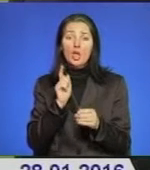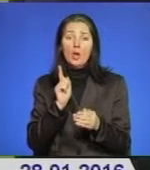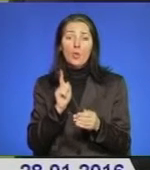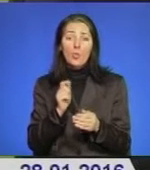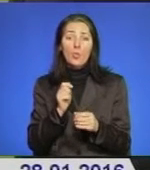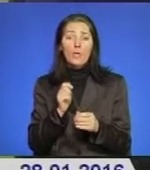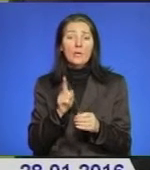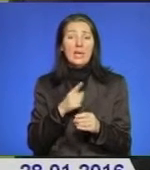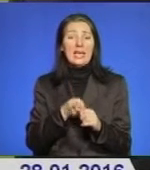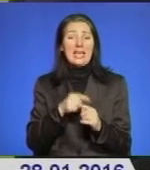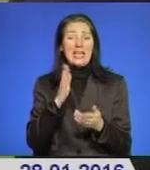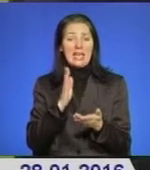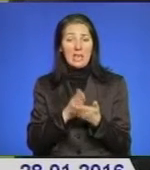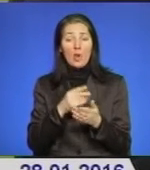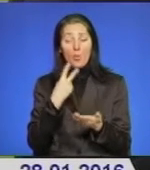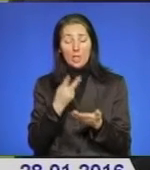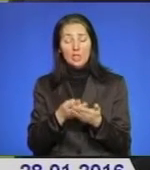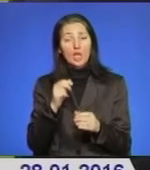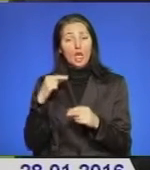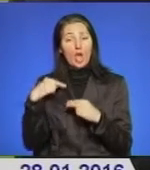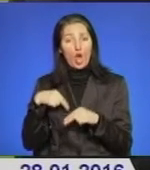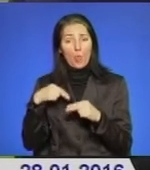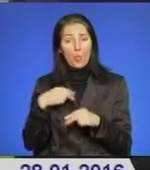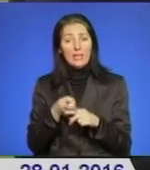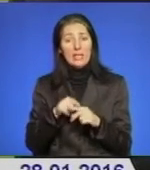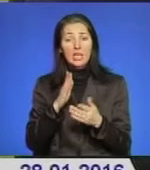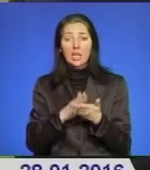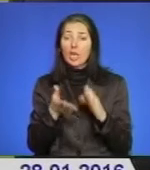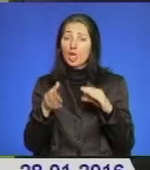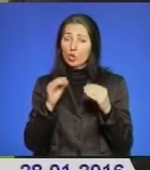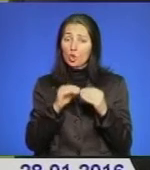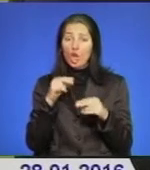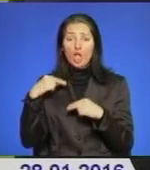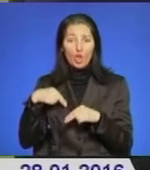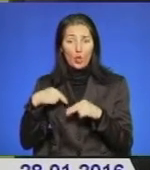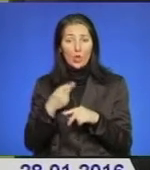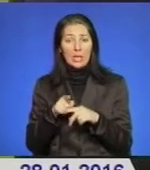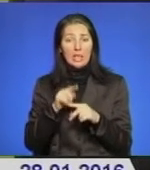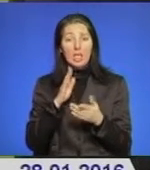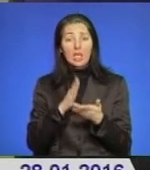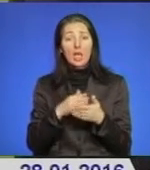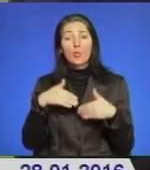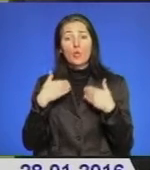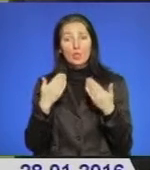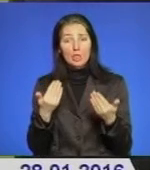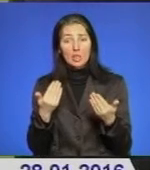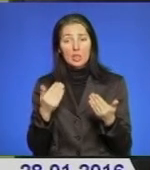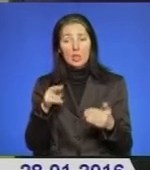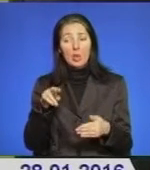які є показники роботи, які є результати роботи, які є пропозиції